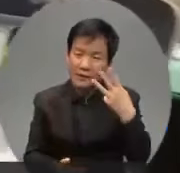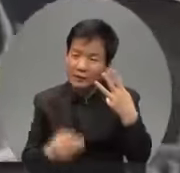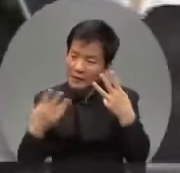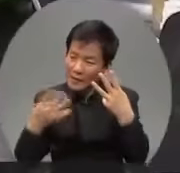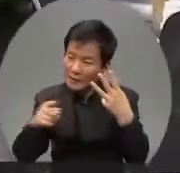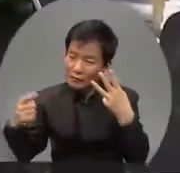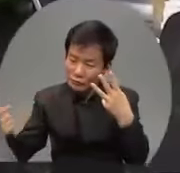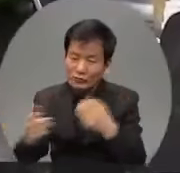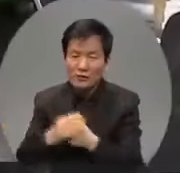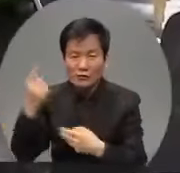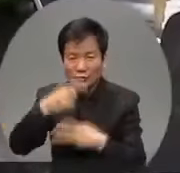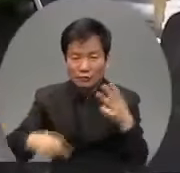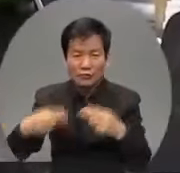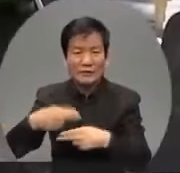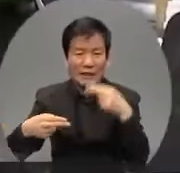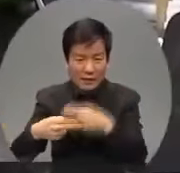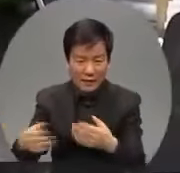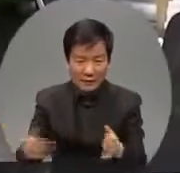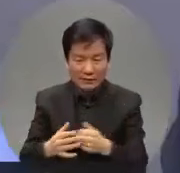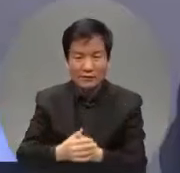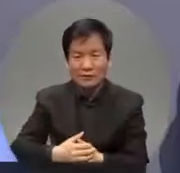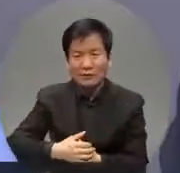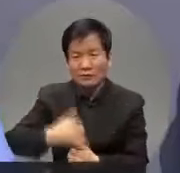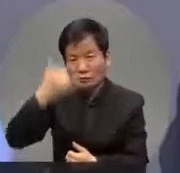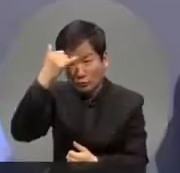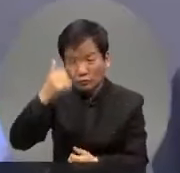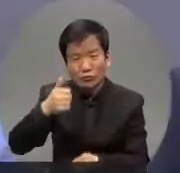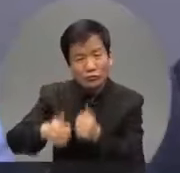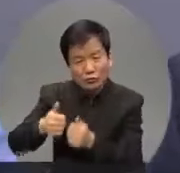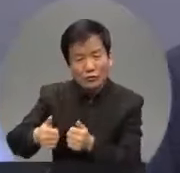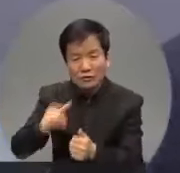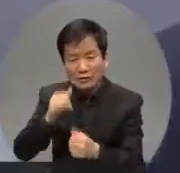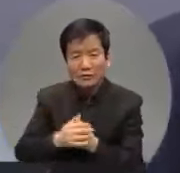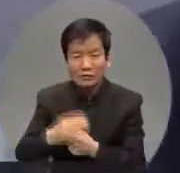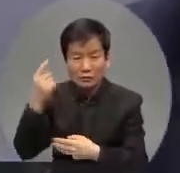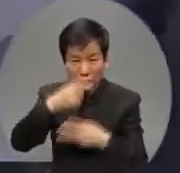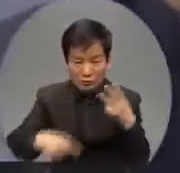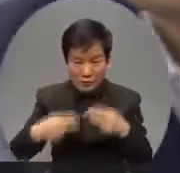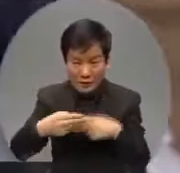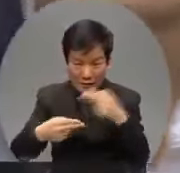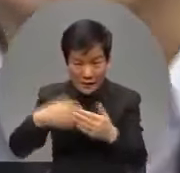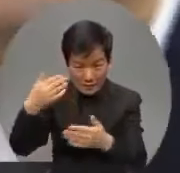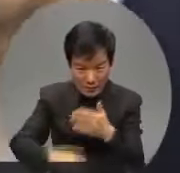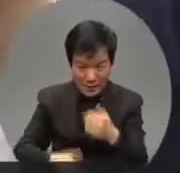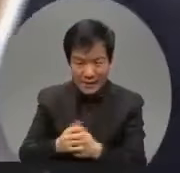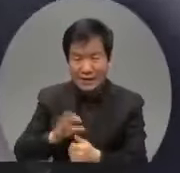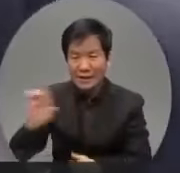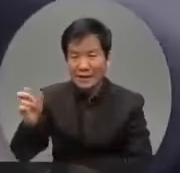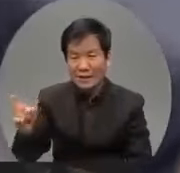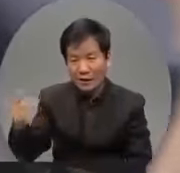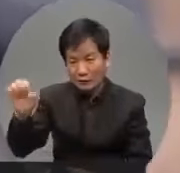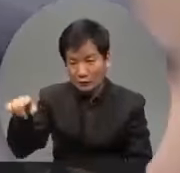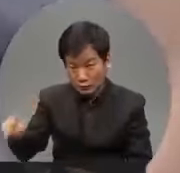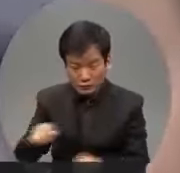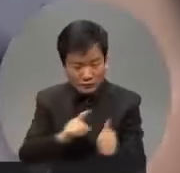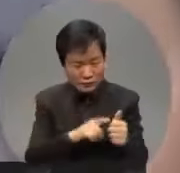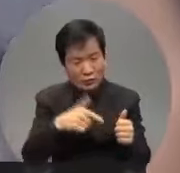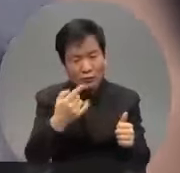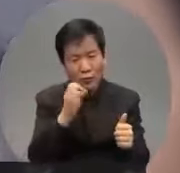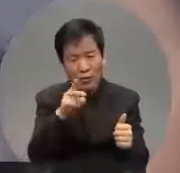6일 청주 상당과 충주 후보 경선이 치러지는데 상당 경선에서 배제된 이현웅 예비후보는 노영민